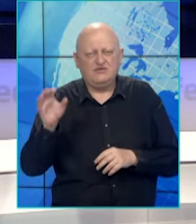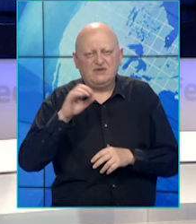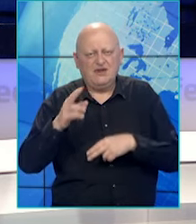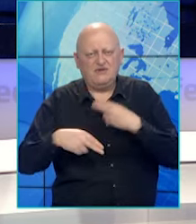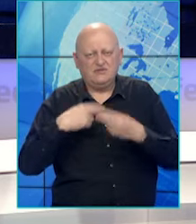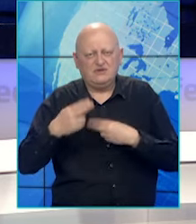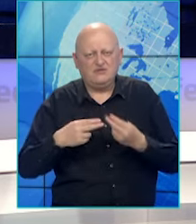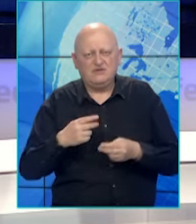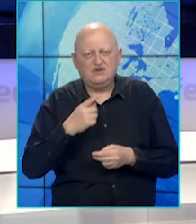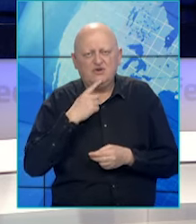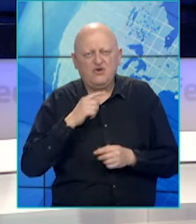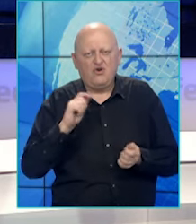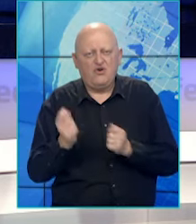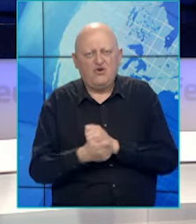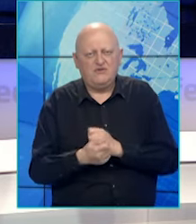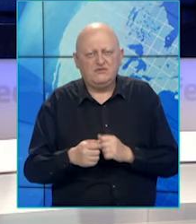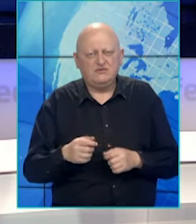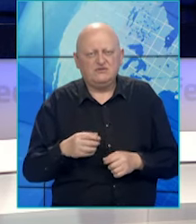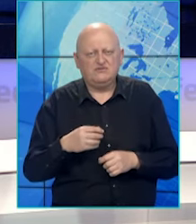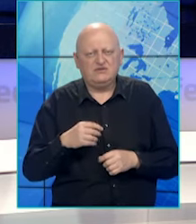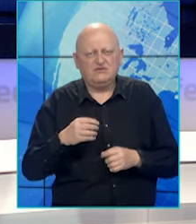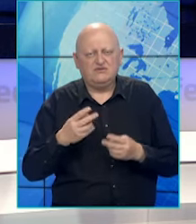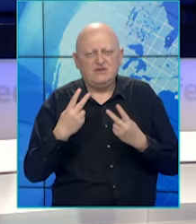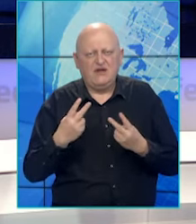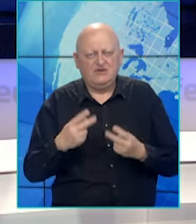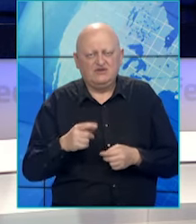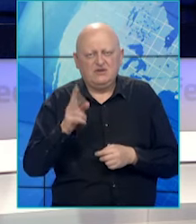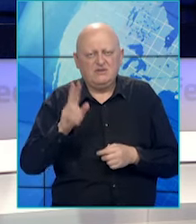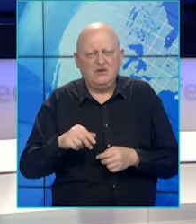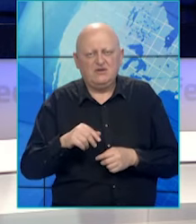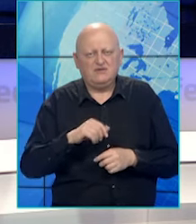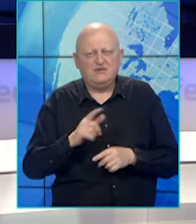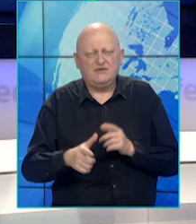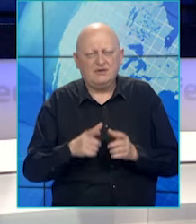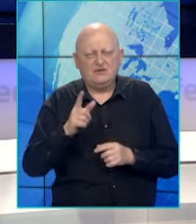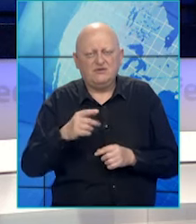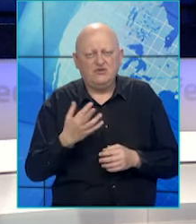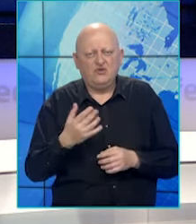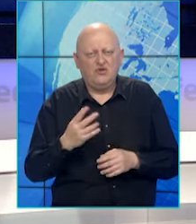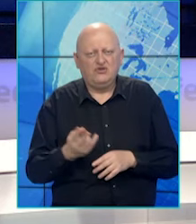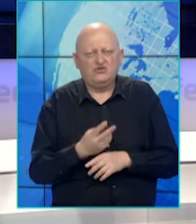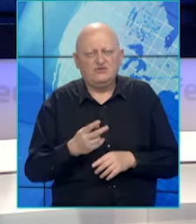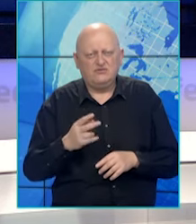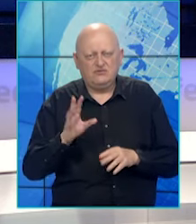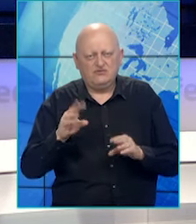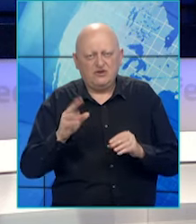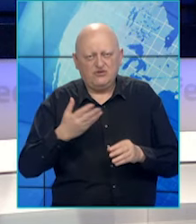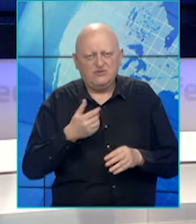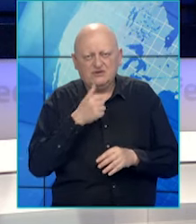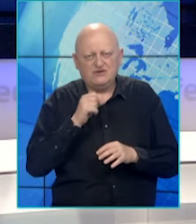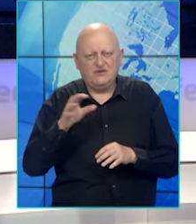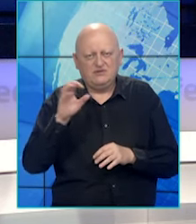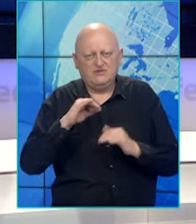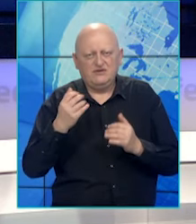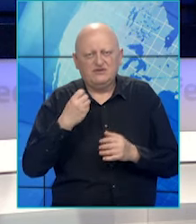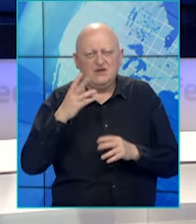novi izvještaj Evropske komisije? Koje reforme su najnužnije? Imamo li uopšte vremena za njih? Ukoliko zemlja u martu dobije zeleno